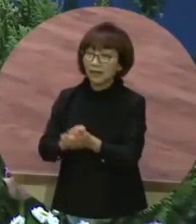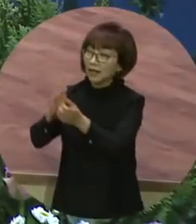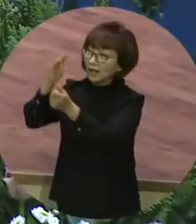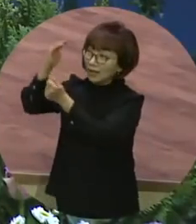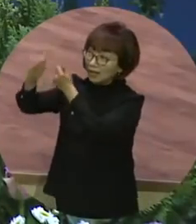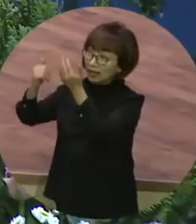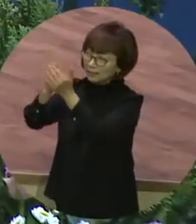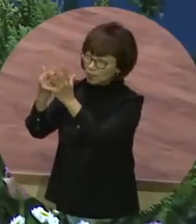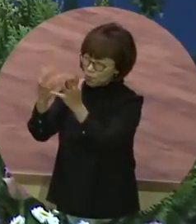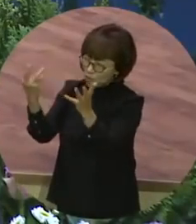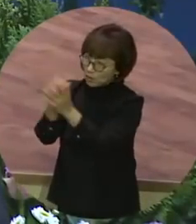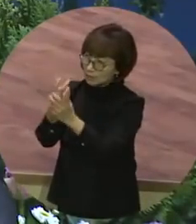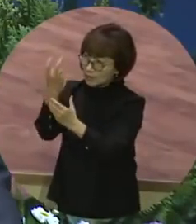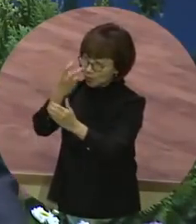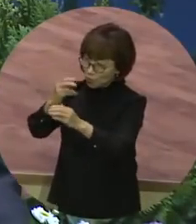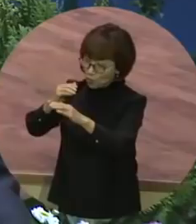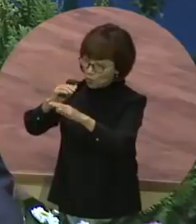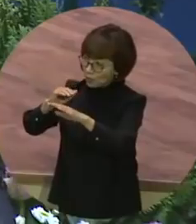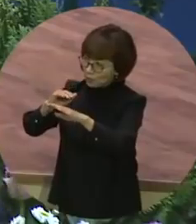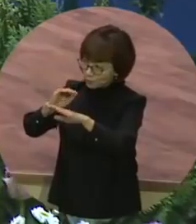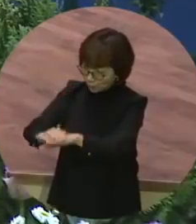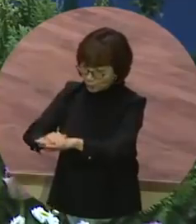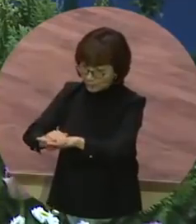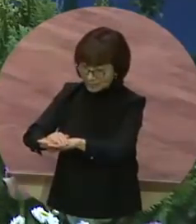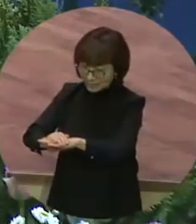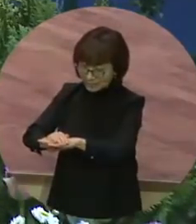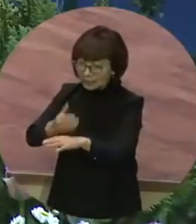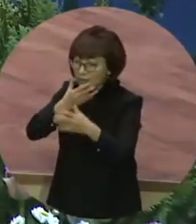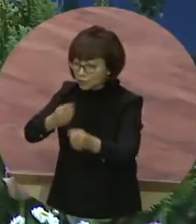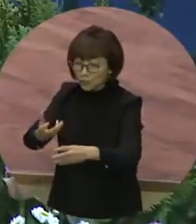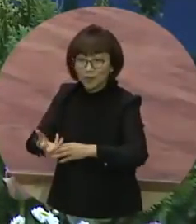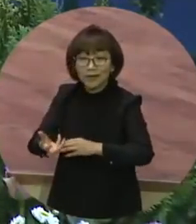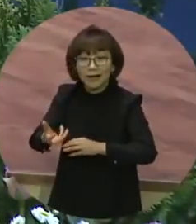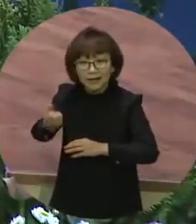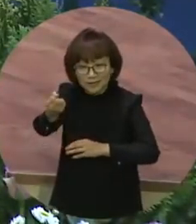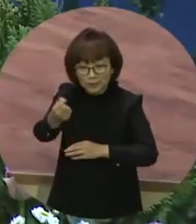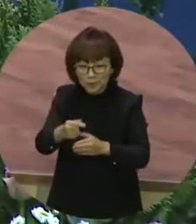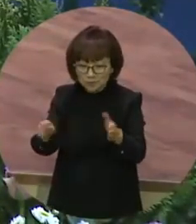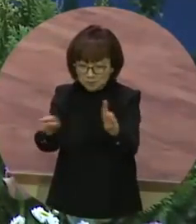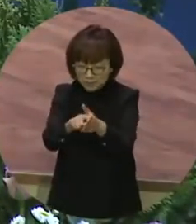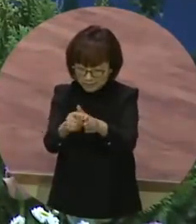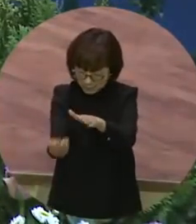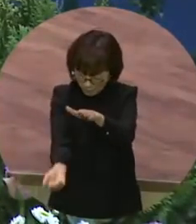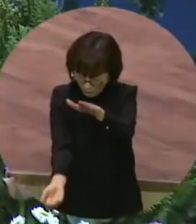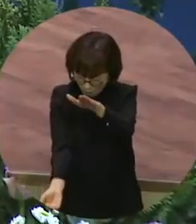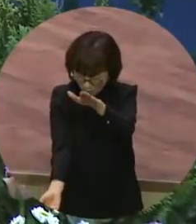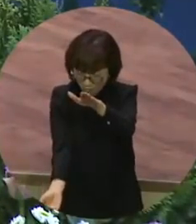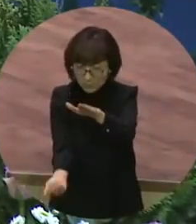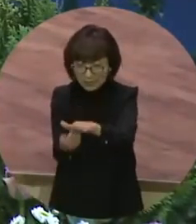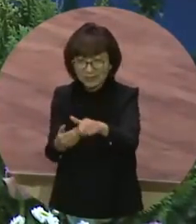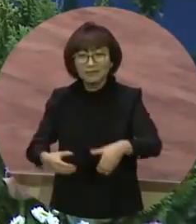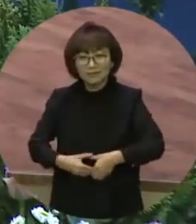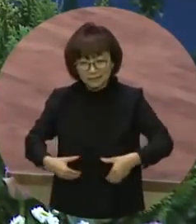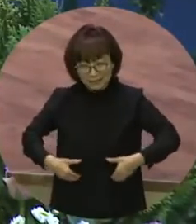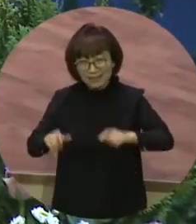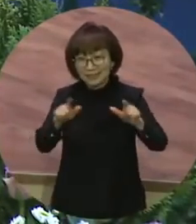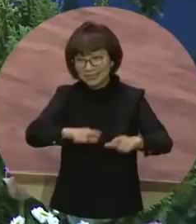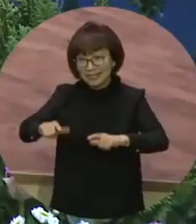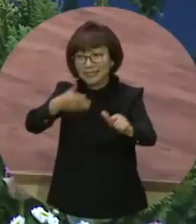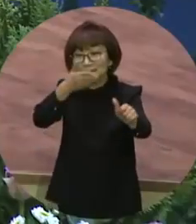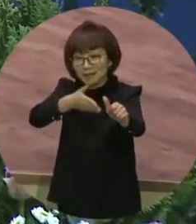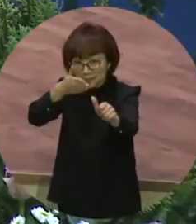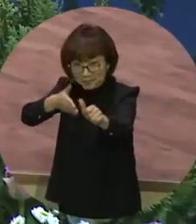축복을 풍성히 누리면서 믿음의 서비스로 당당히 서시기를 주님으로 축복합니다. 두 번째로 온전한